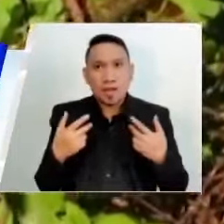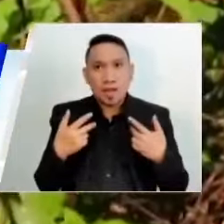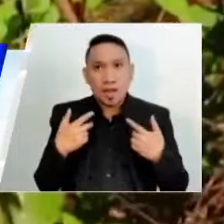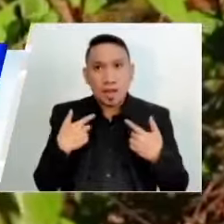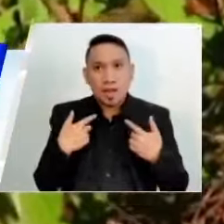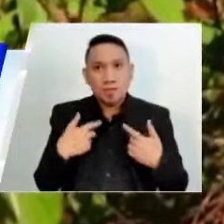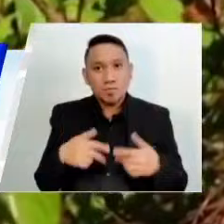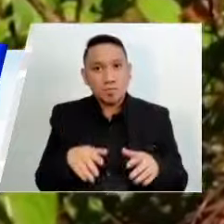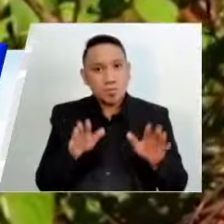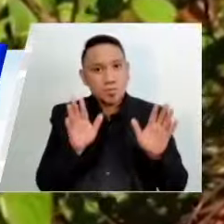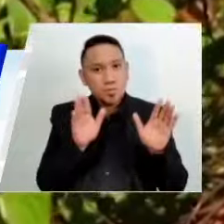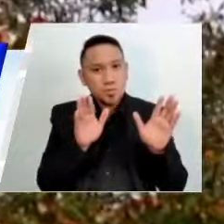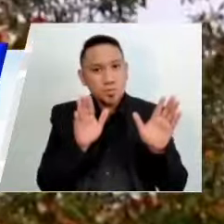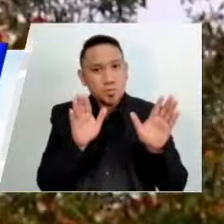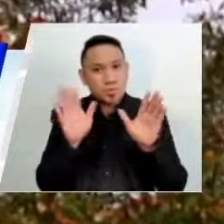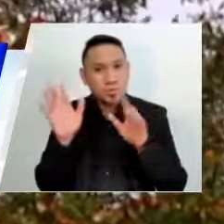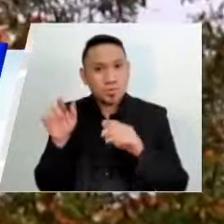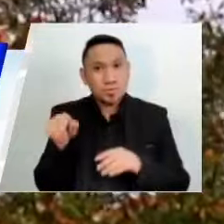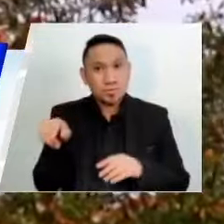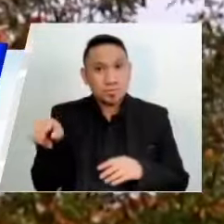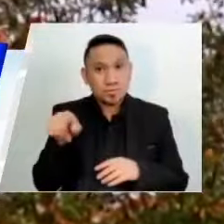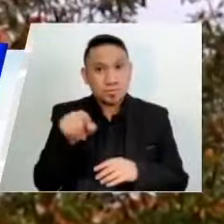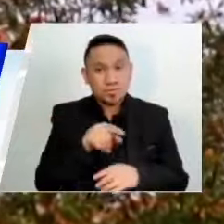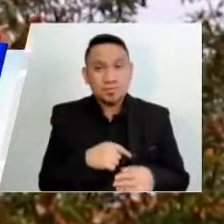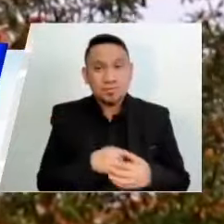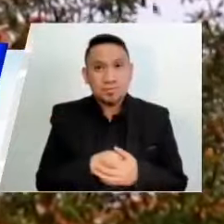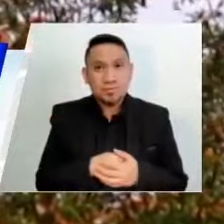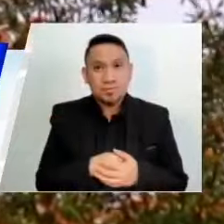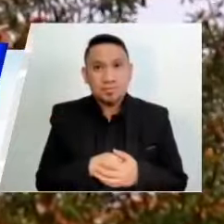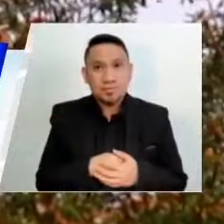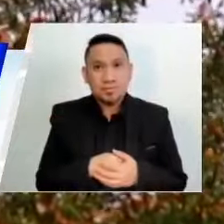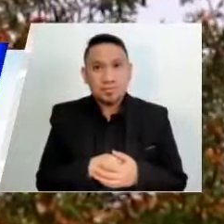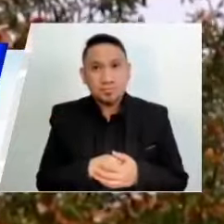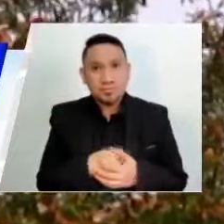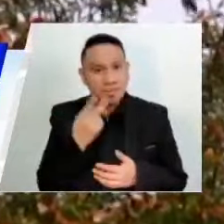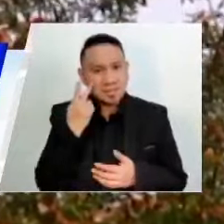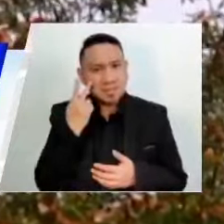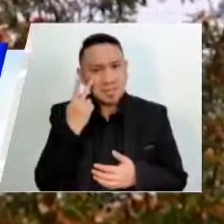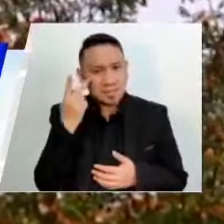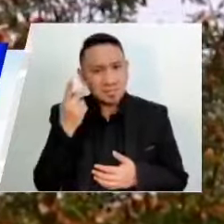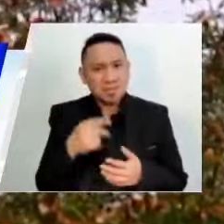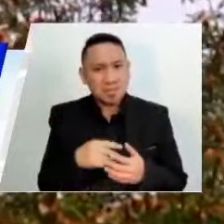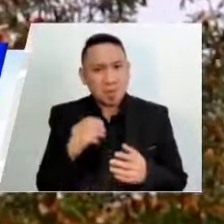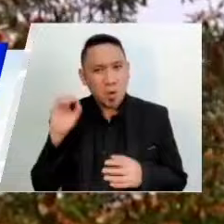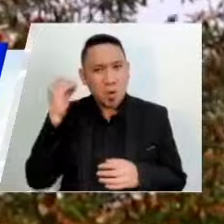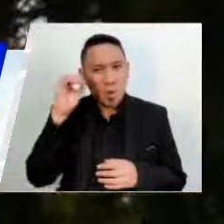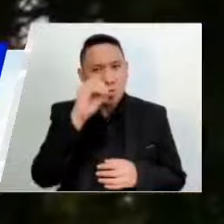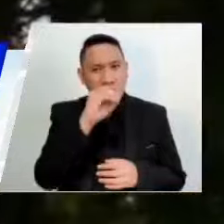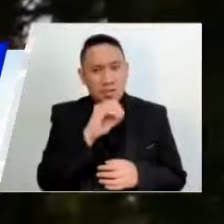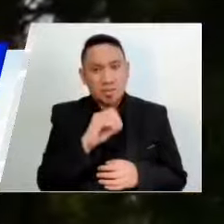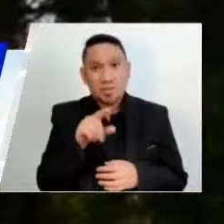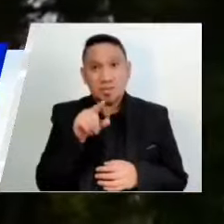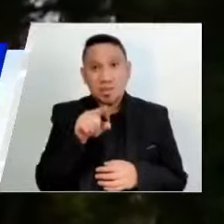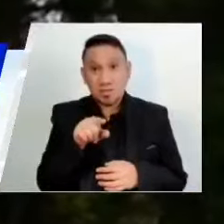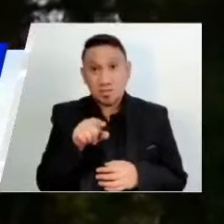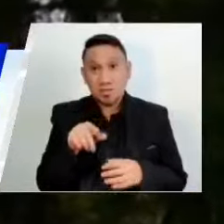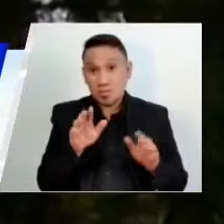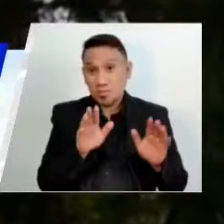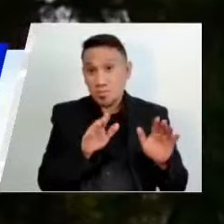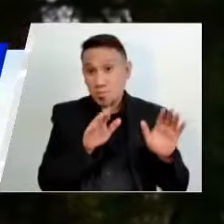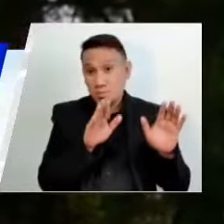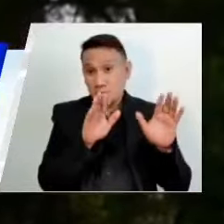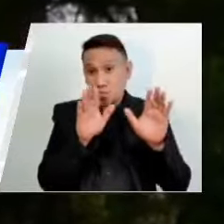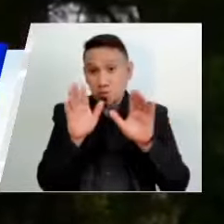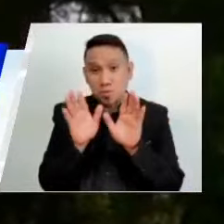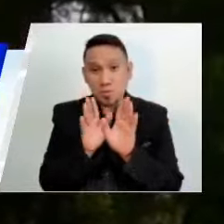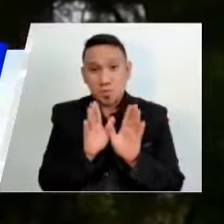ang kulay kahel sa berdeng kagubatan ng monarch butterfly sanctuary. Taon-taon po nagmamigrate ang mga paru-parong